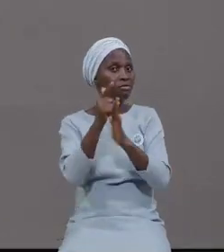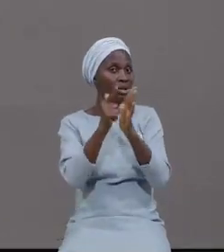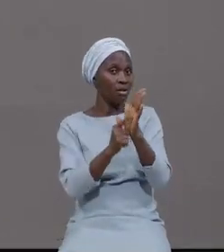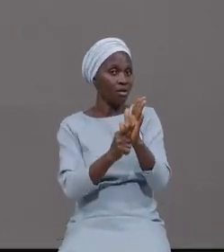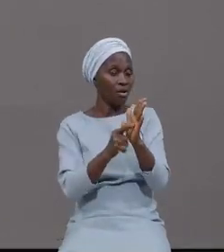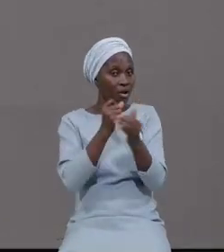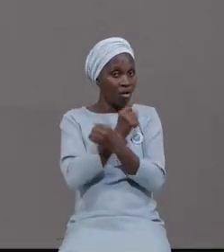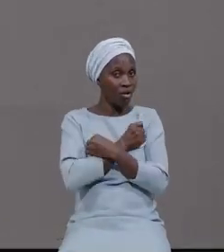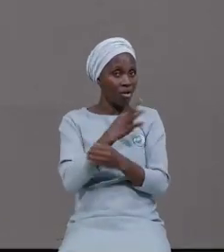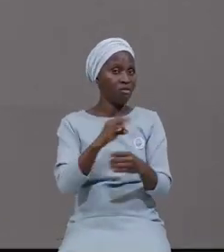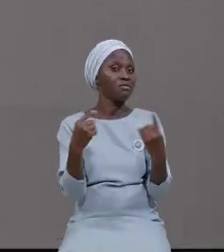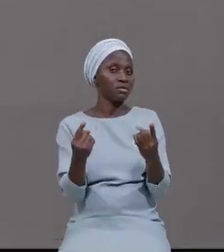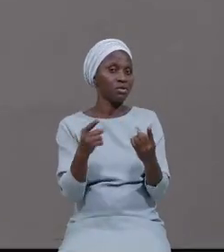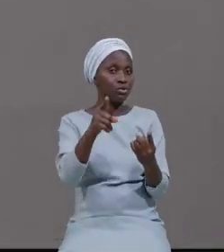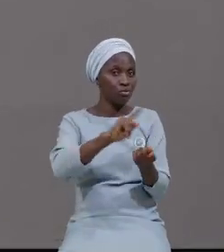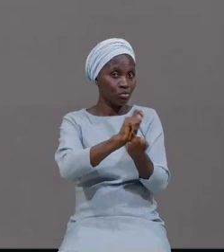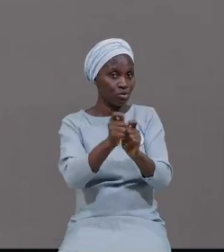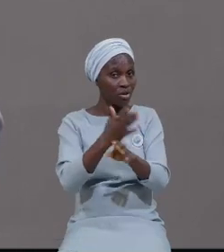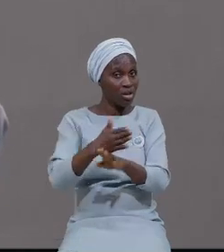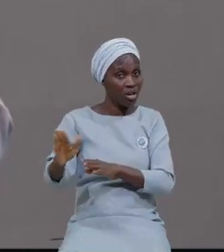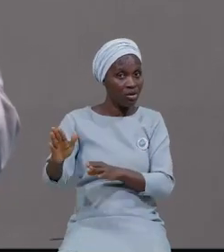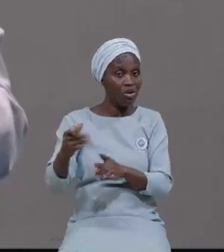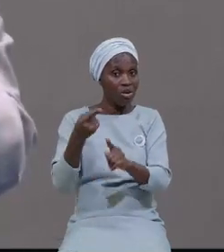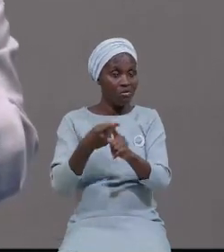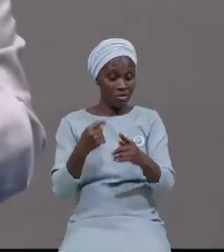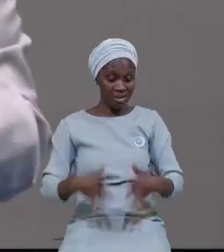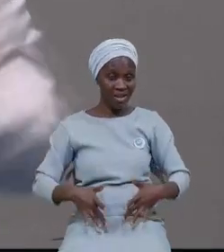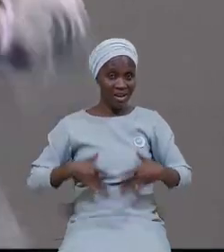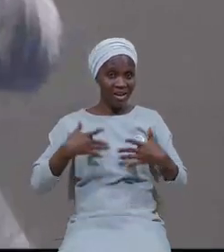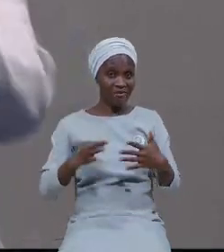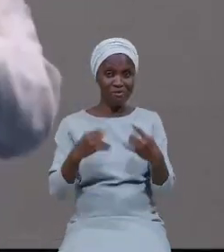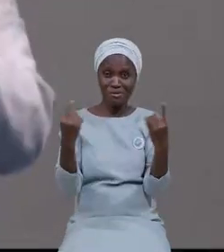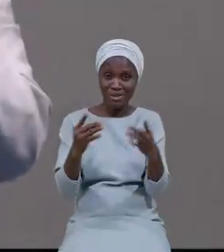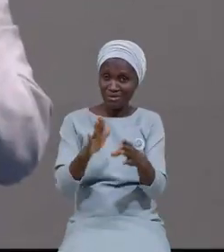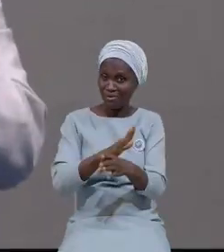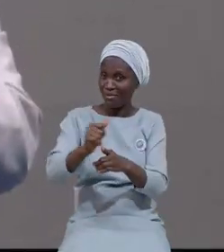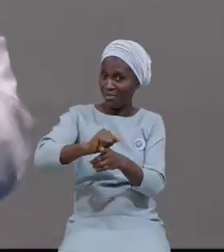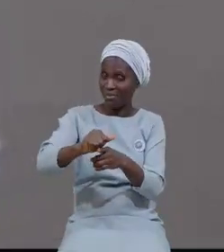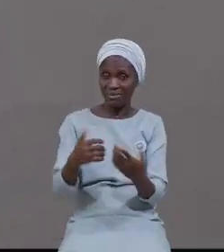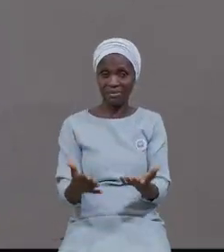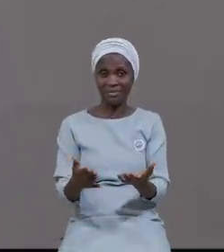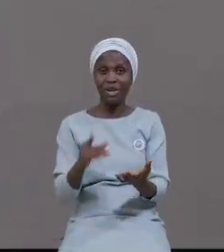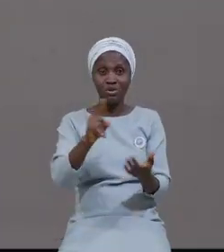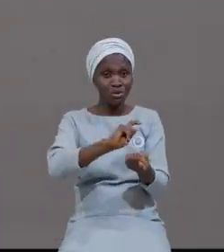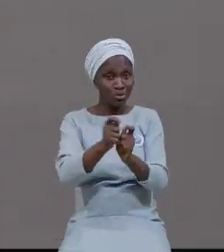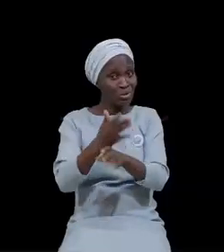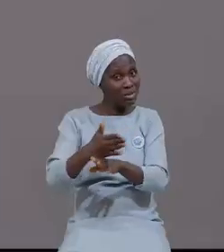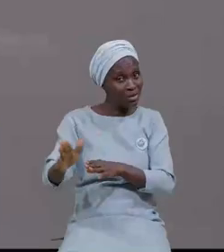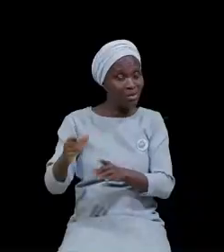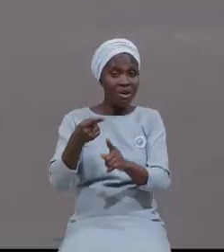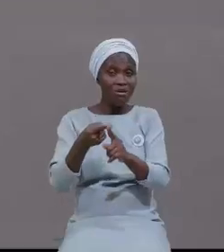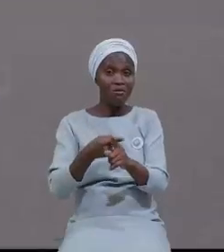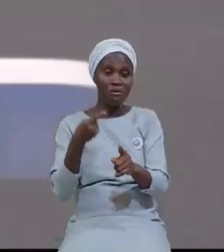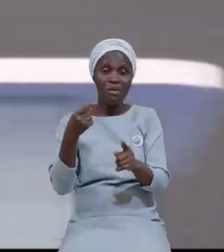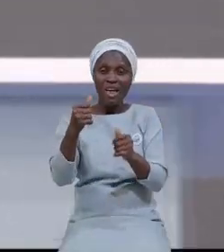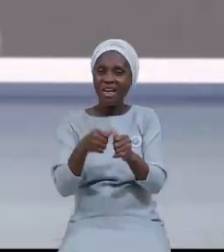de l'amour du péché tu te détournes de la vie du péché tu te